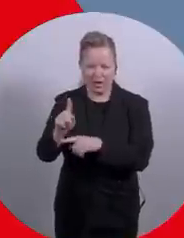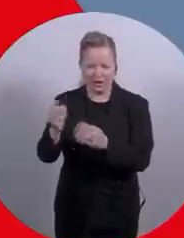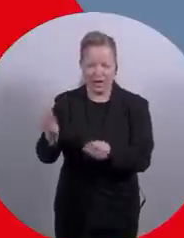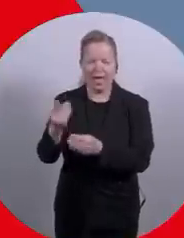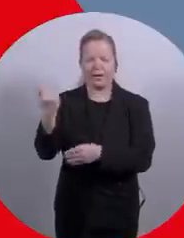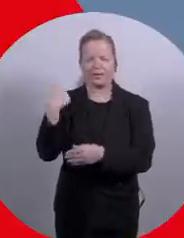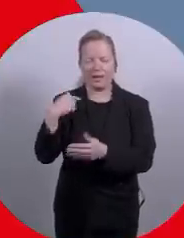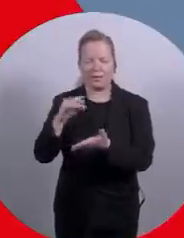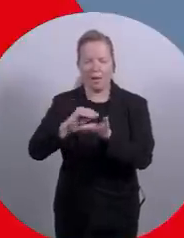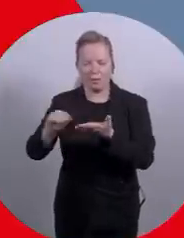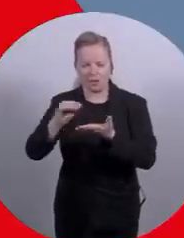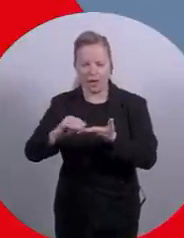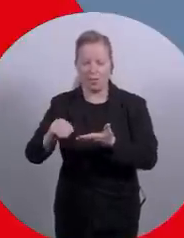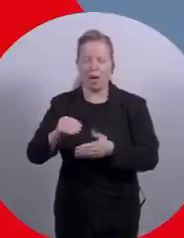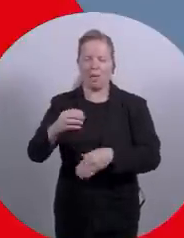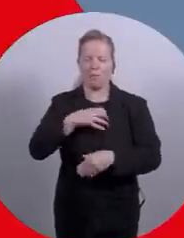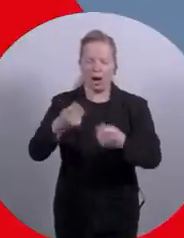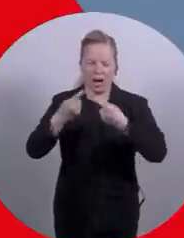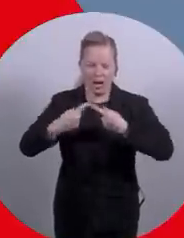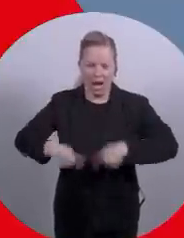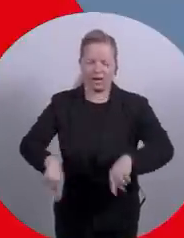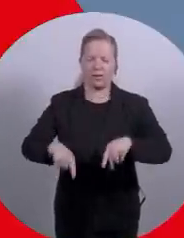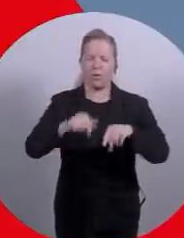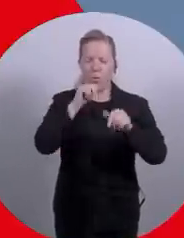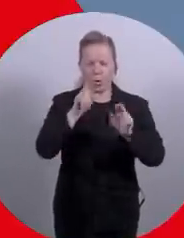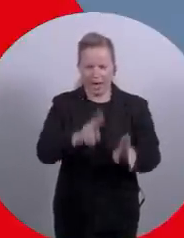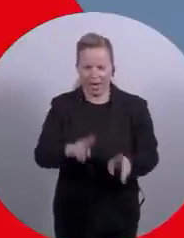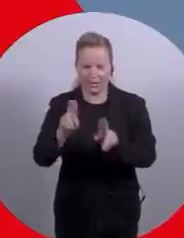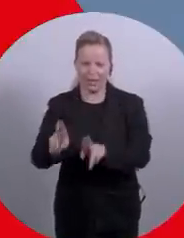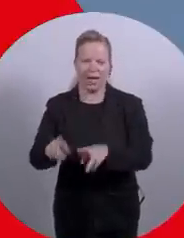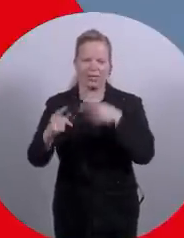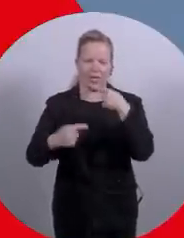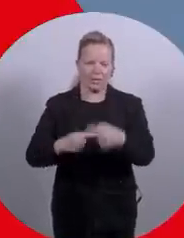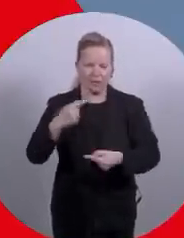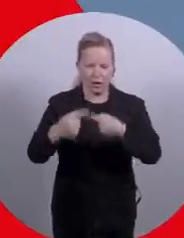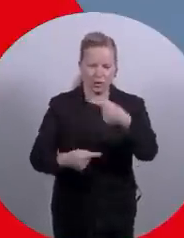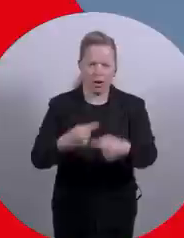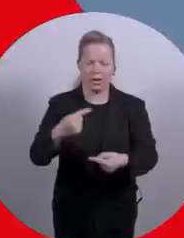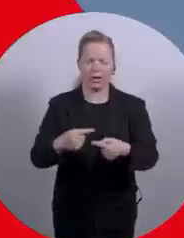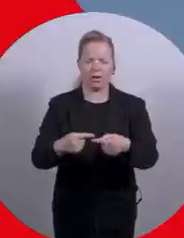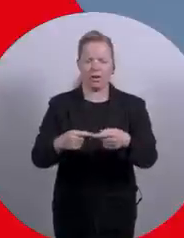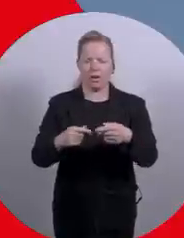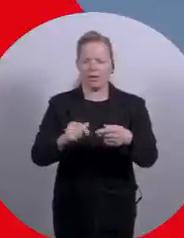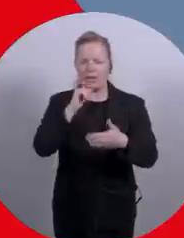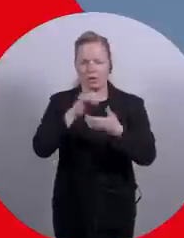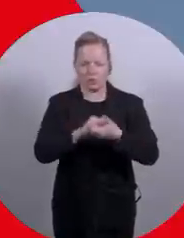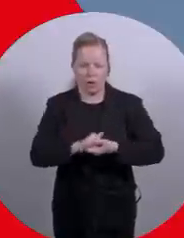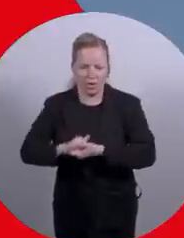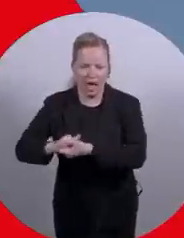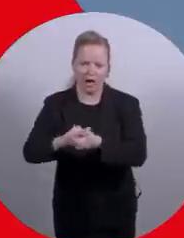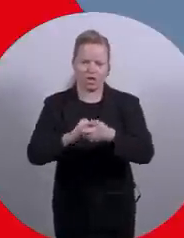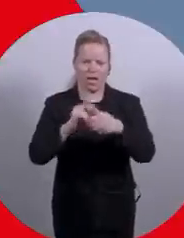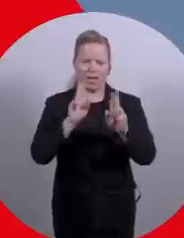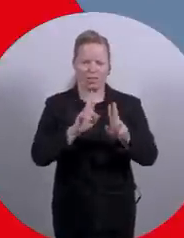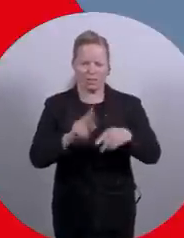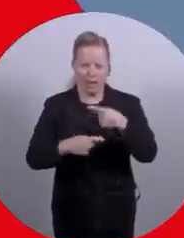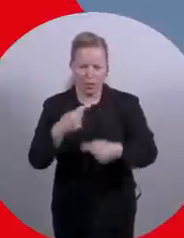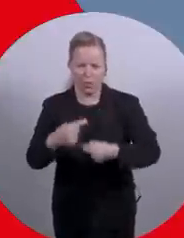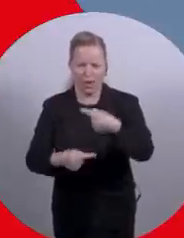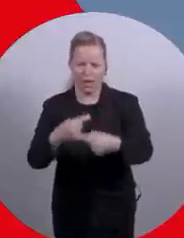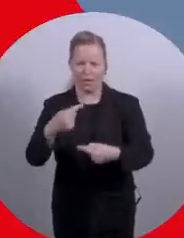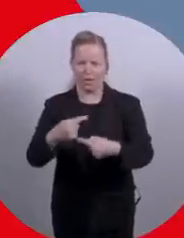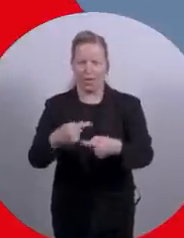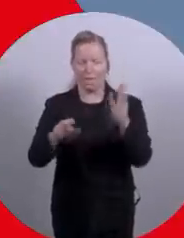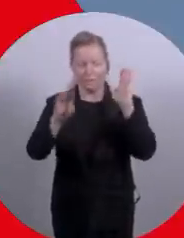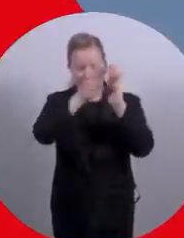im Prinzip im Burgenland Ungerechtigkeiten ungerechte Entwicklungen und solidarische Entwicklungen der Gesetz